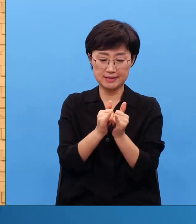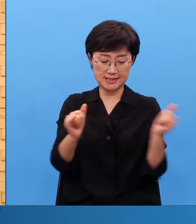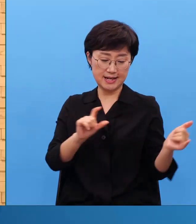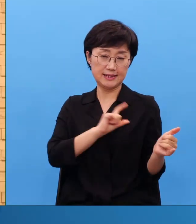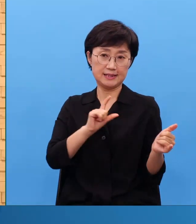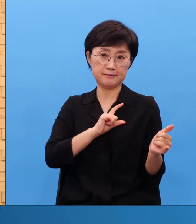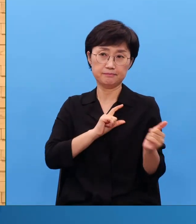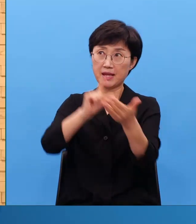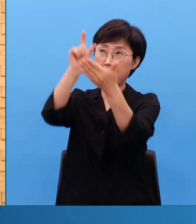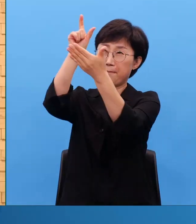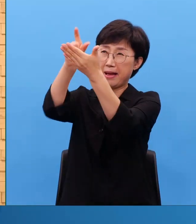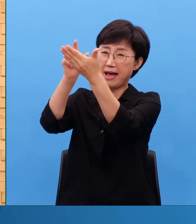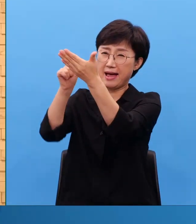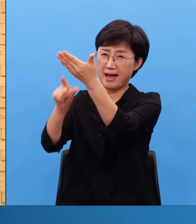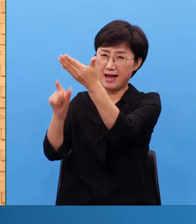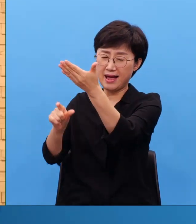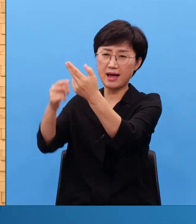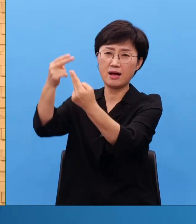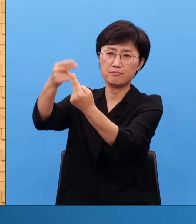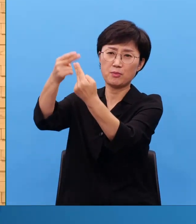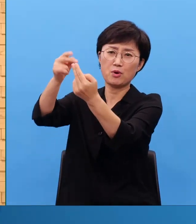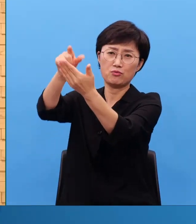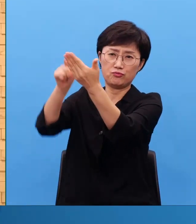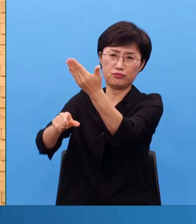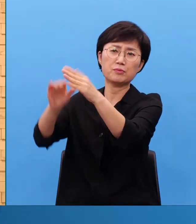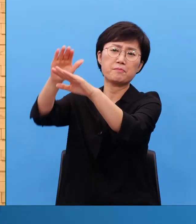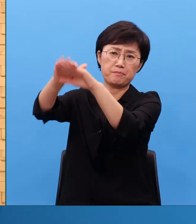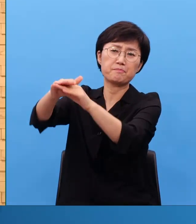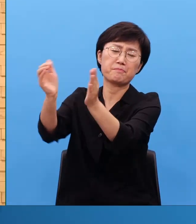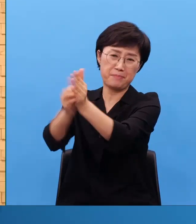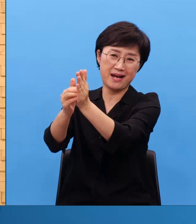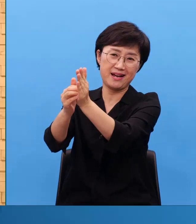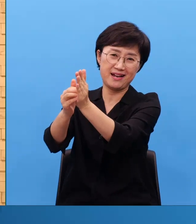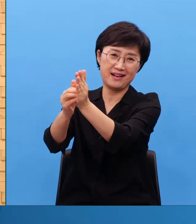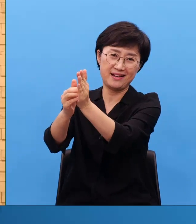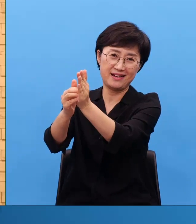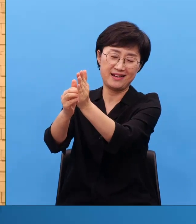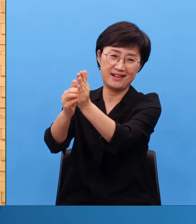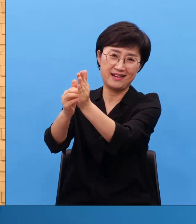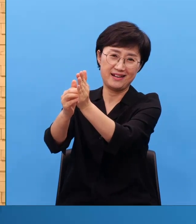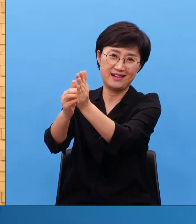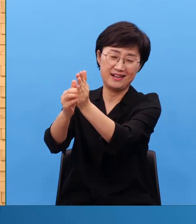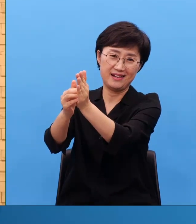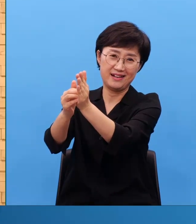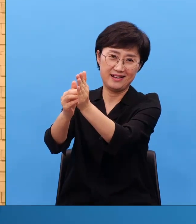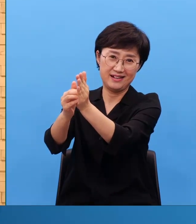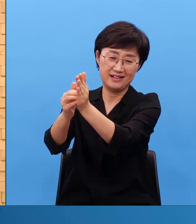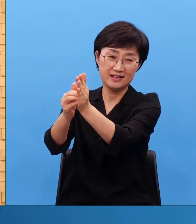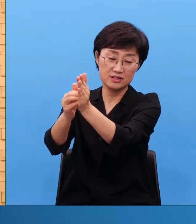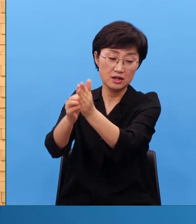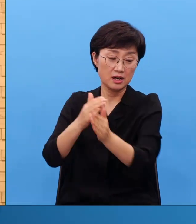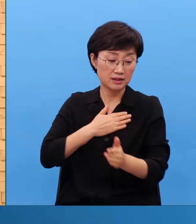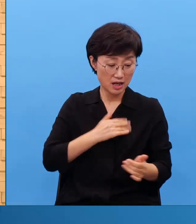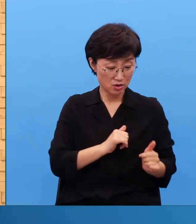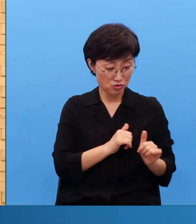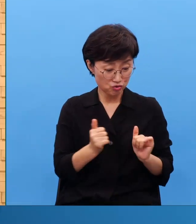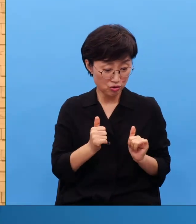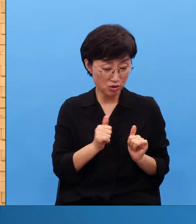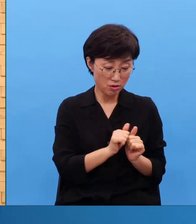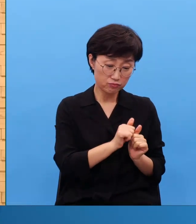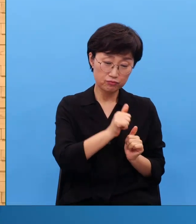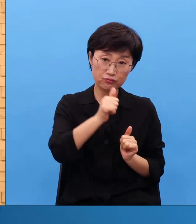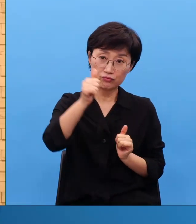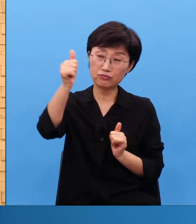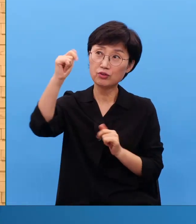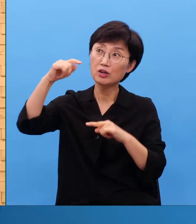names, our salvation is stored into the throne of heaven. 그 나중에 이제 죽어서 갈 수 있는 곳이죠. And that's the place that we go to later